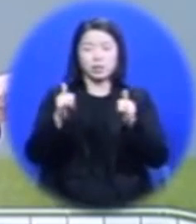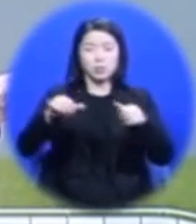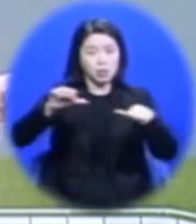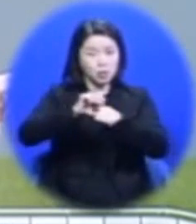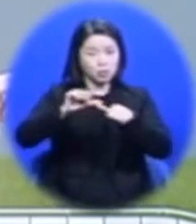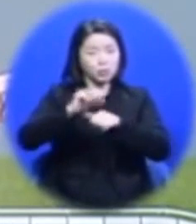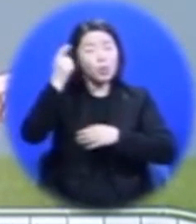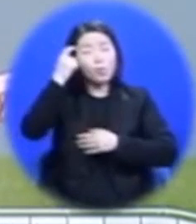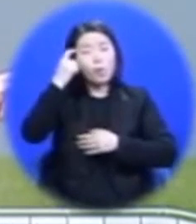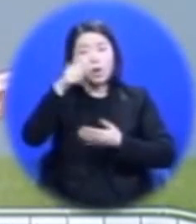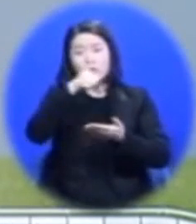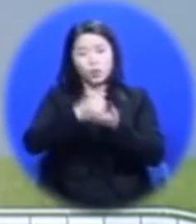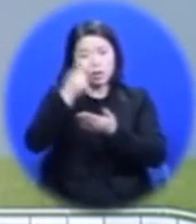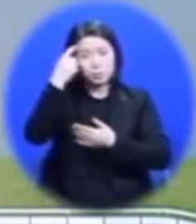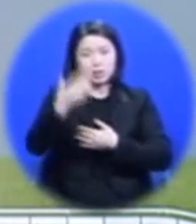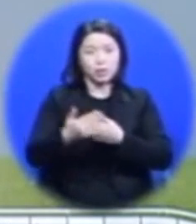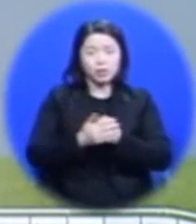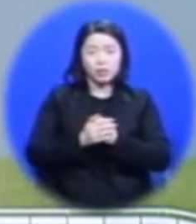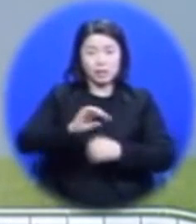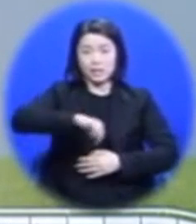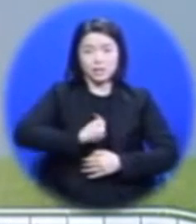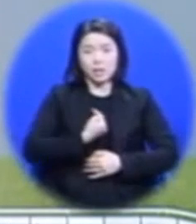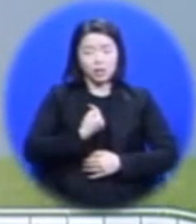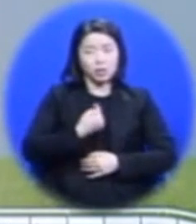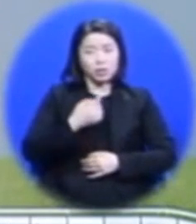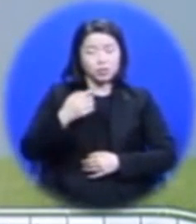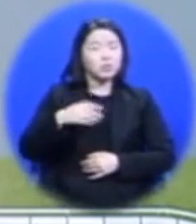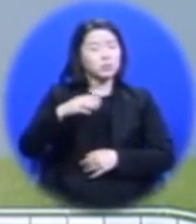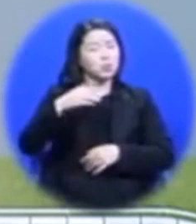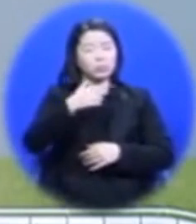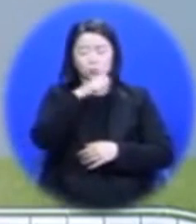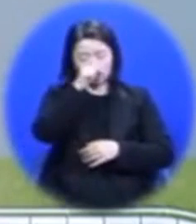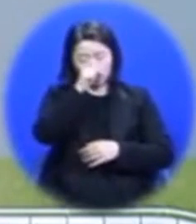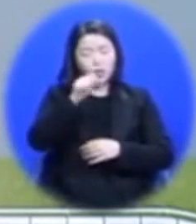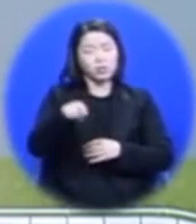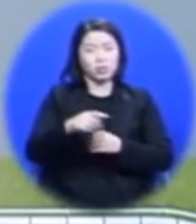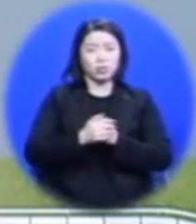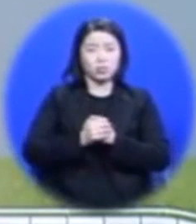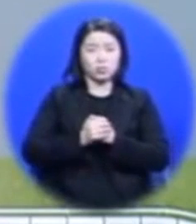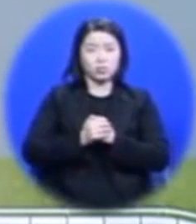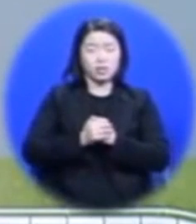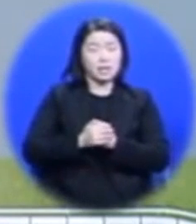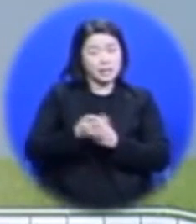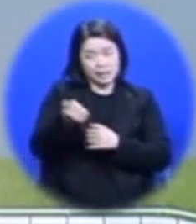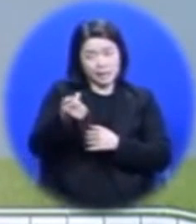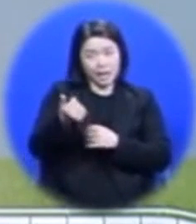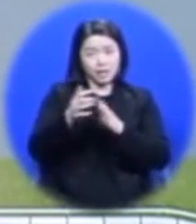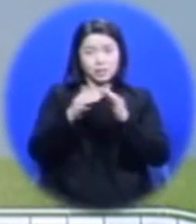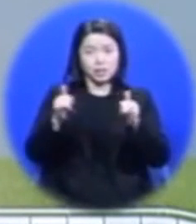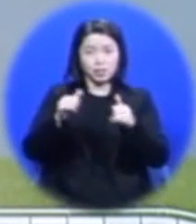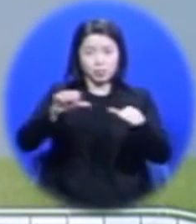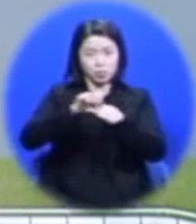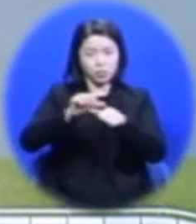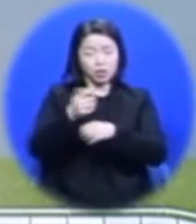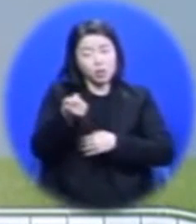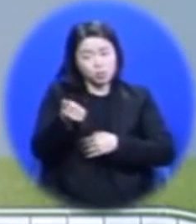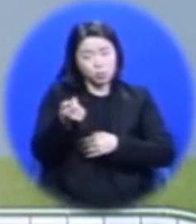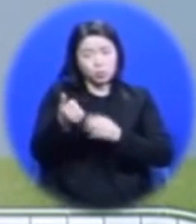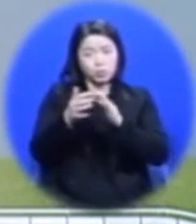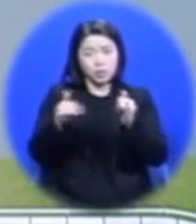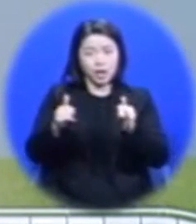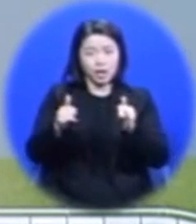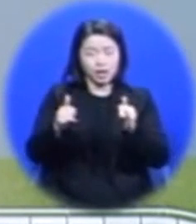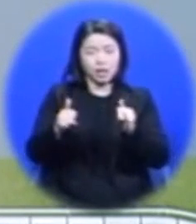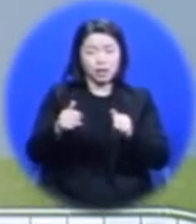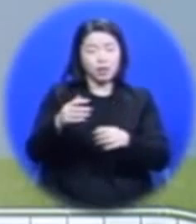죄예요? 그냥 자기 취향이지, 자기 취향. 소수자, 동성애자는 그냥 소수자일